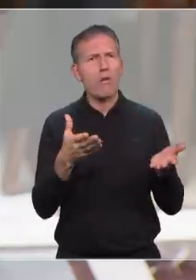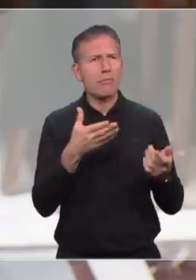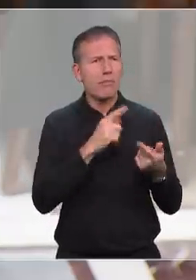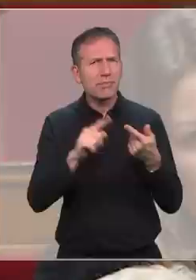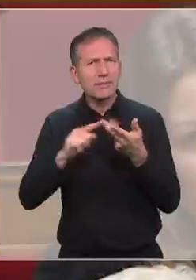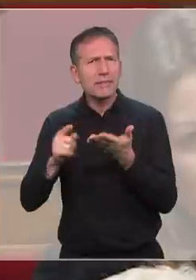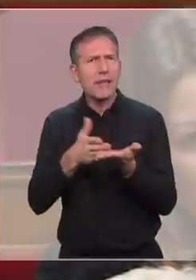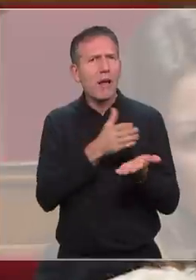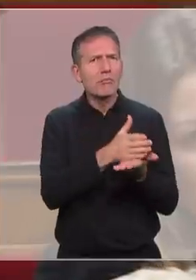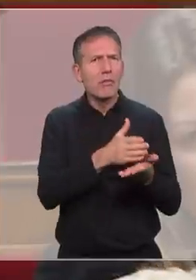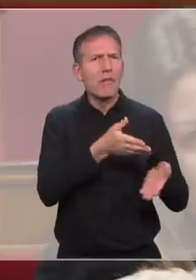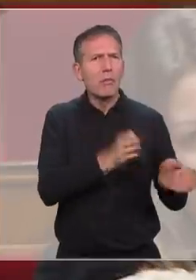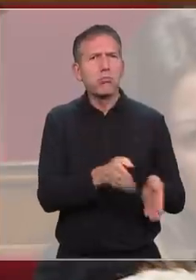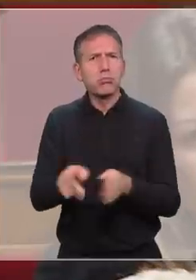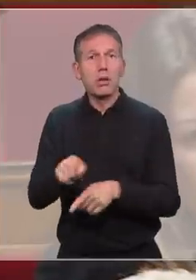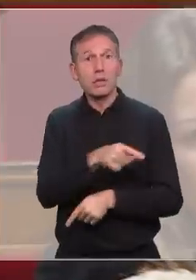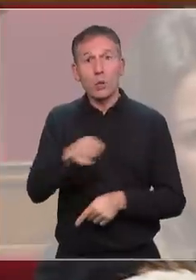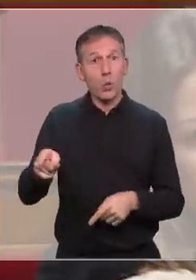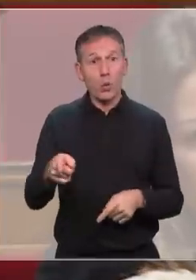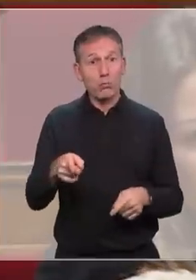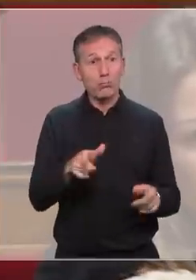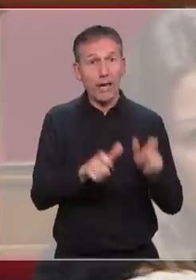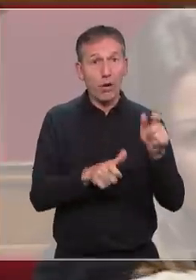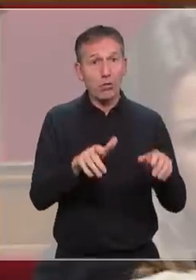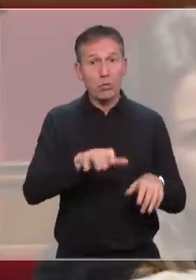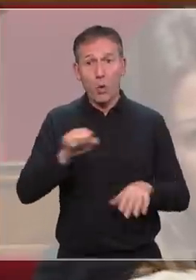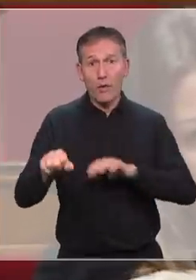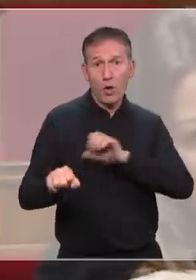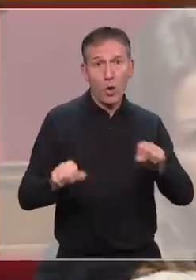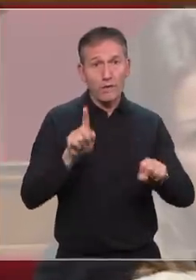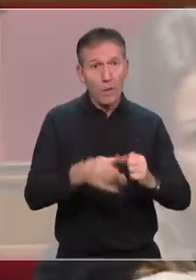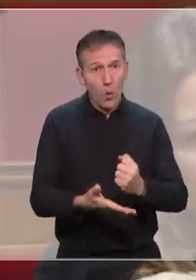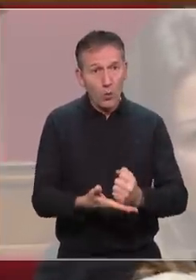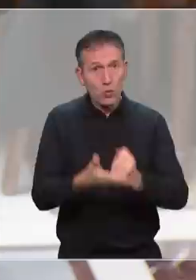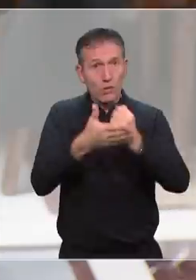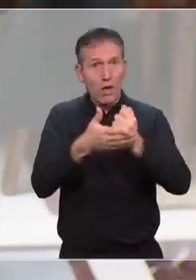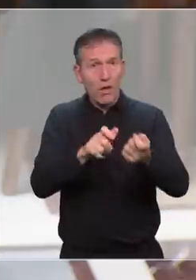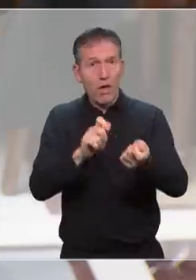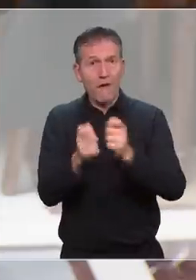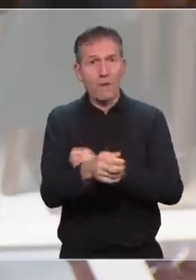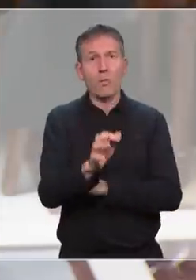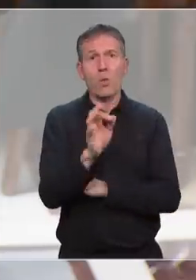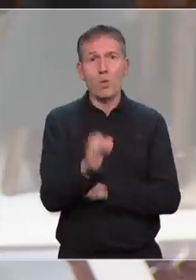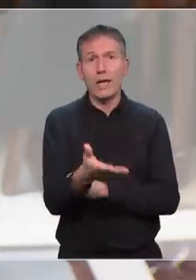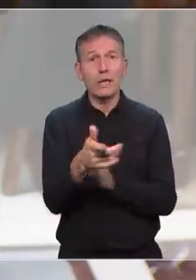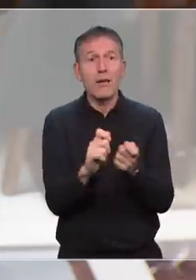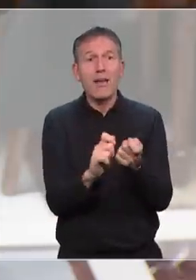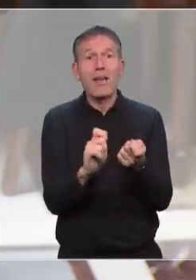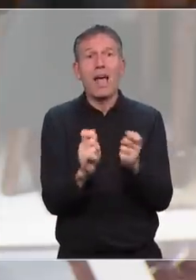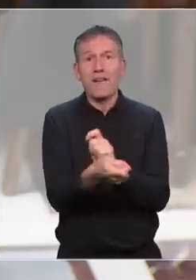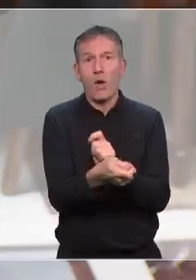députée, alors je crois que tous les bancs de cet hémicycle devraient soutenir cette réforme. Et en l'occurrence, cette réforme, c'est une